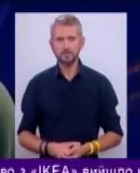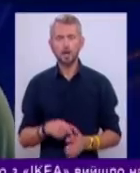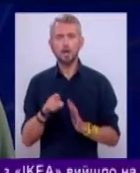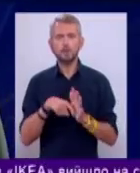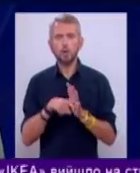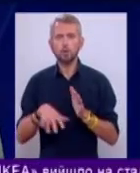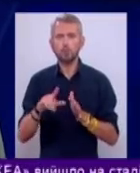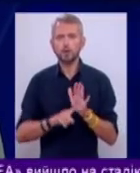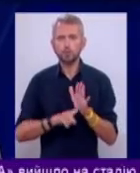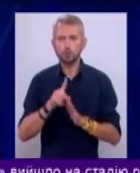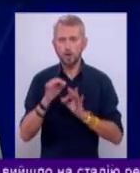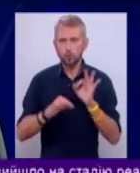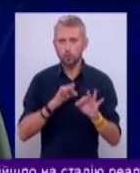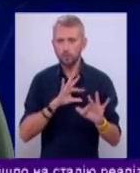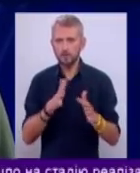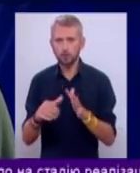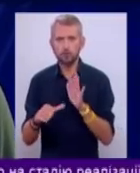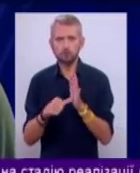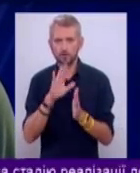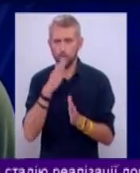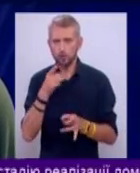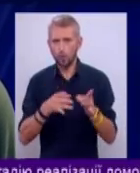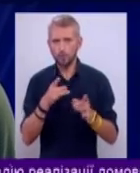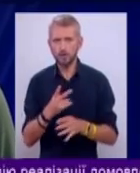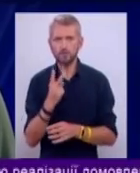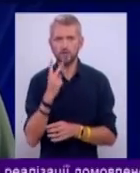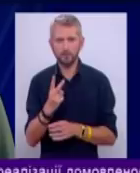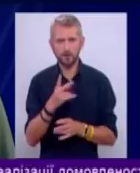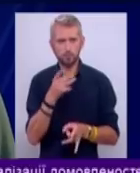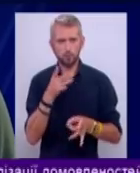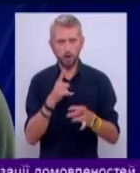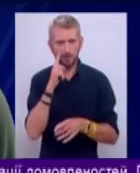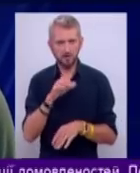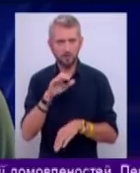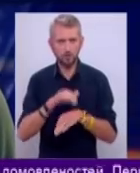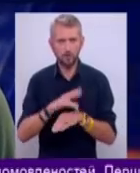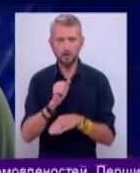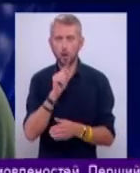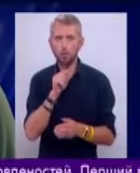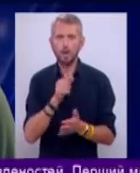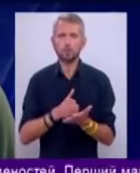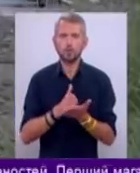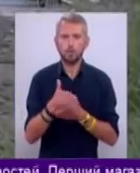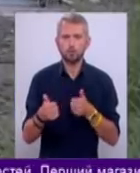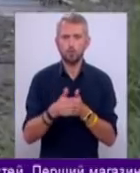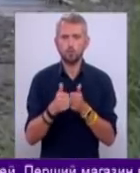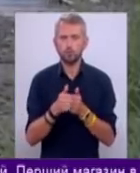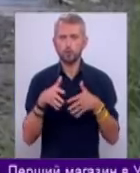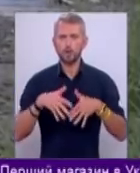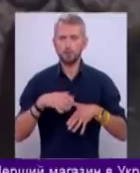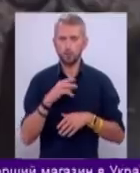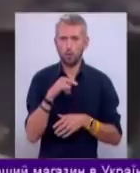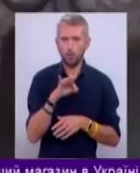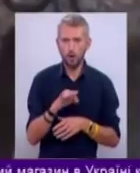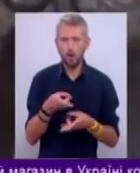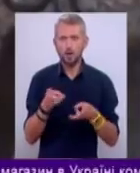На Донбасі з початку доби сталося 6 ворожих обстрілів. 2 провокації зафіксували на Луганському напрямку поблизу Кримського,